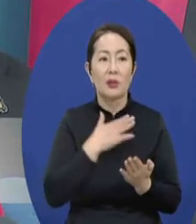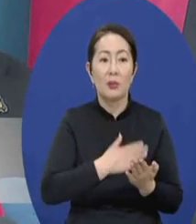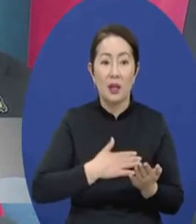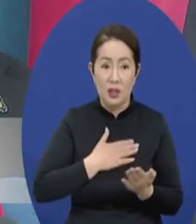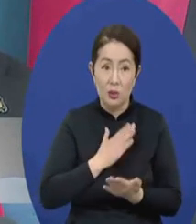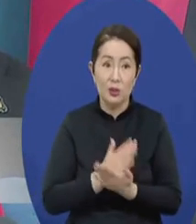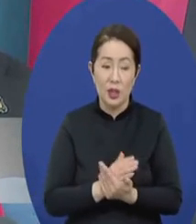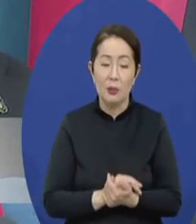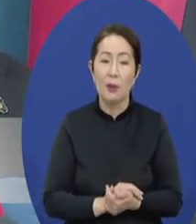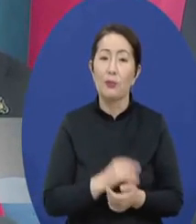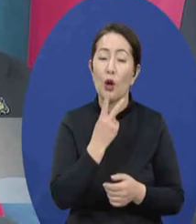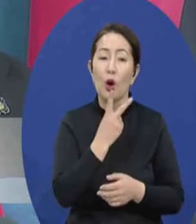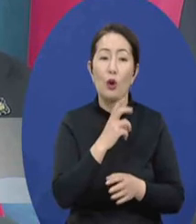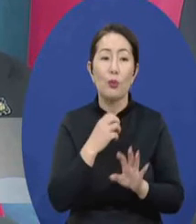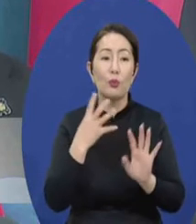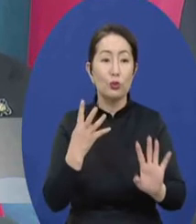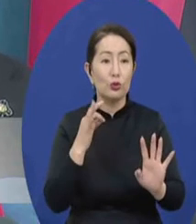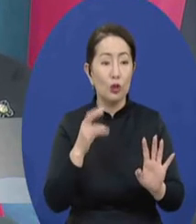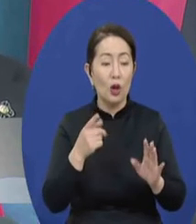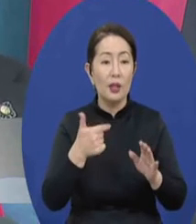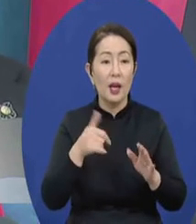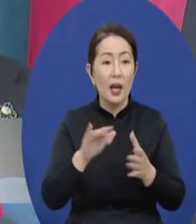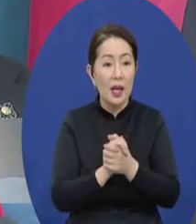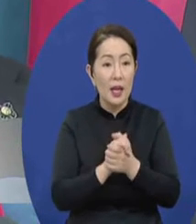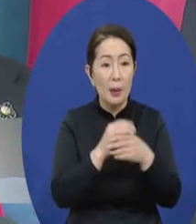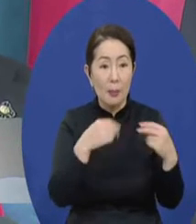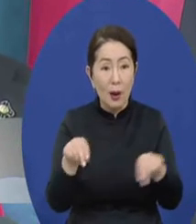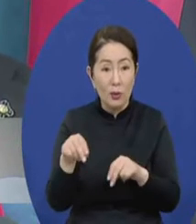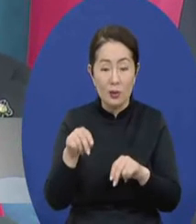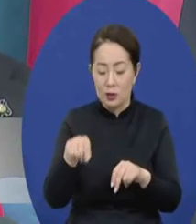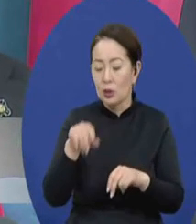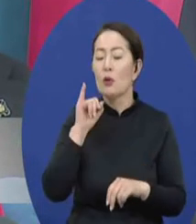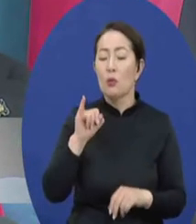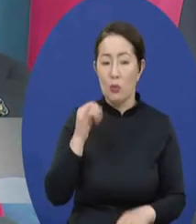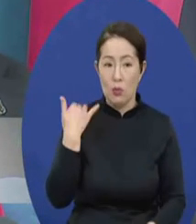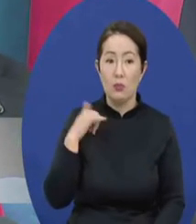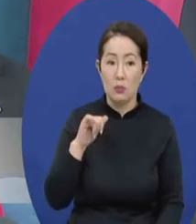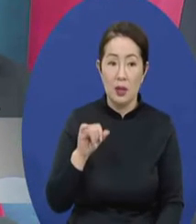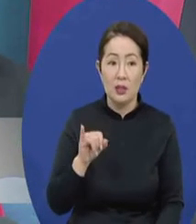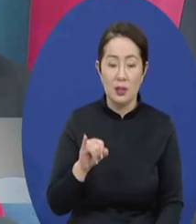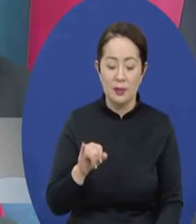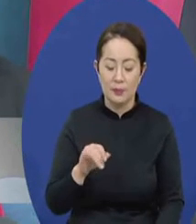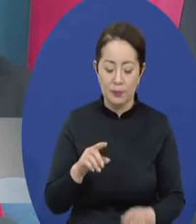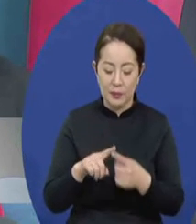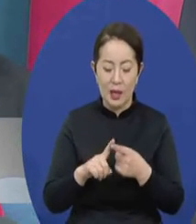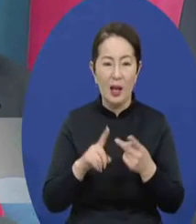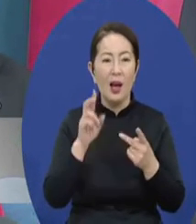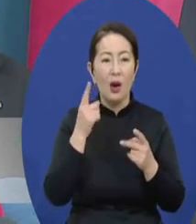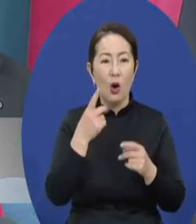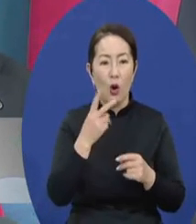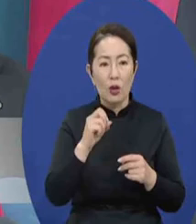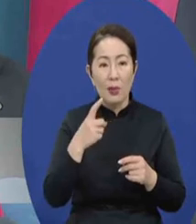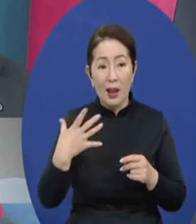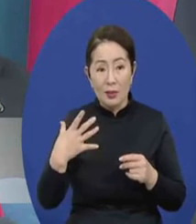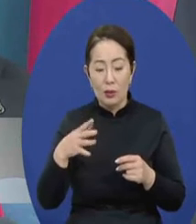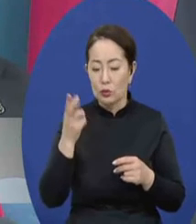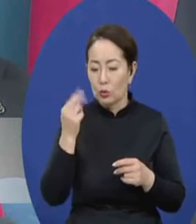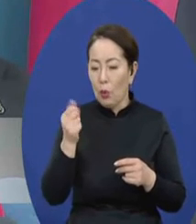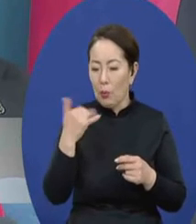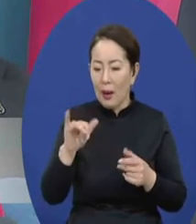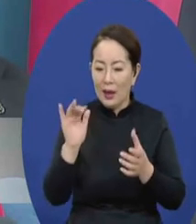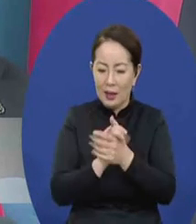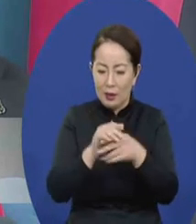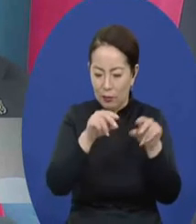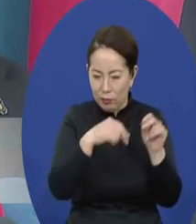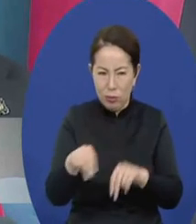бас баярлуулж байна. 2009 онд гэрээ байгуулагдсан, муу гэрээ байгуулагдсан 15 он дубаан гэрээгээр бүр